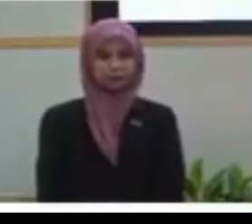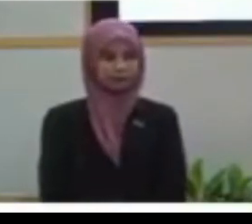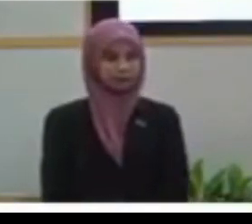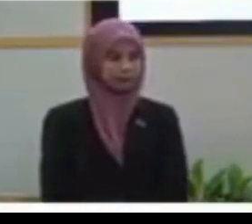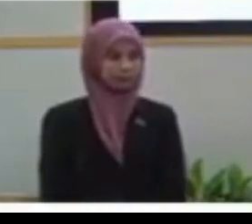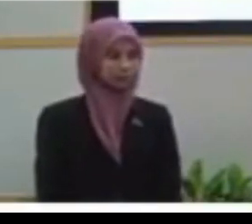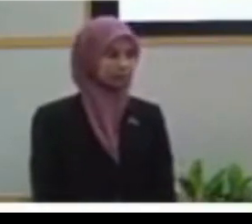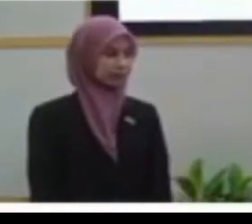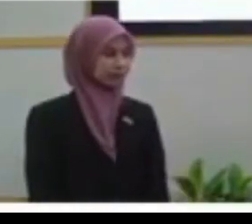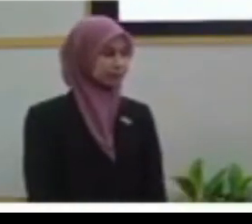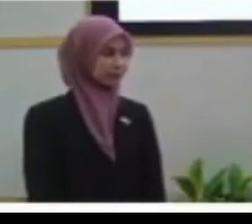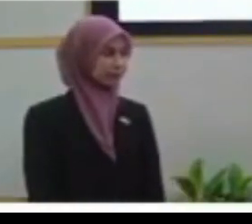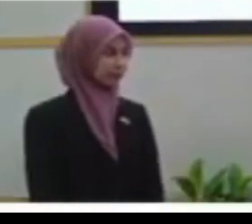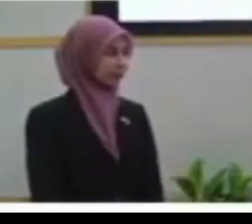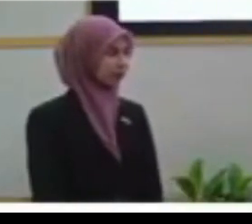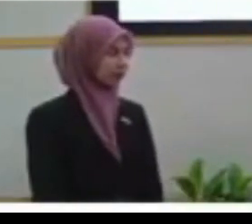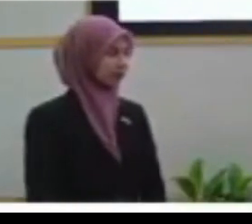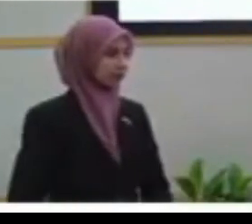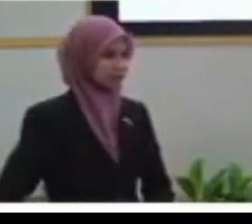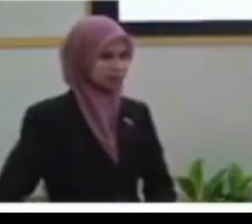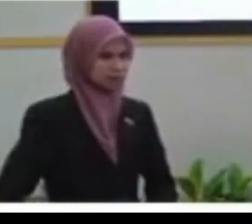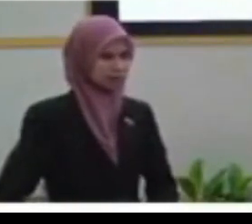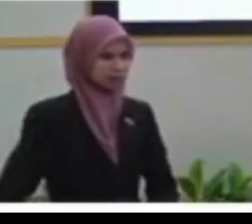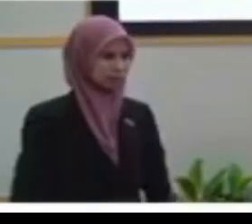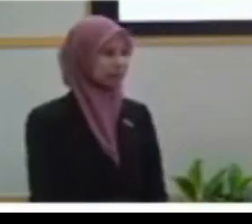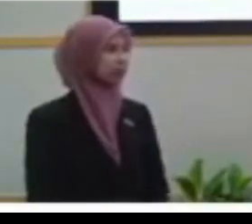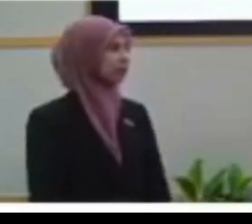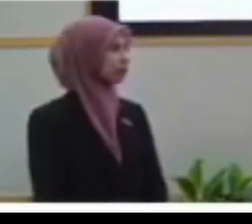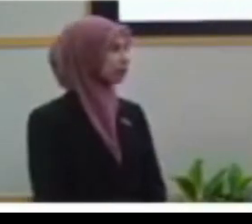Apa nak isu? Bagi buat kat Cik Muhammad satu.